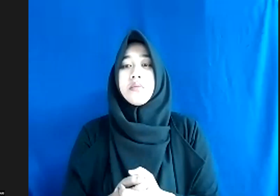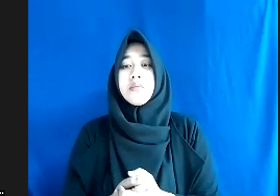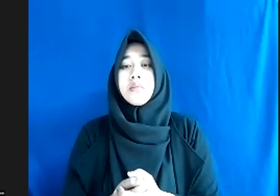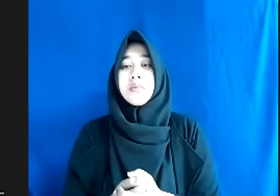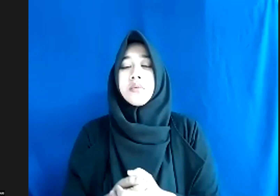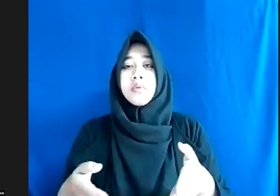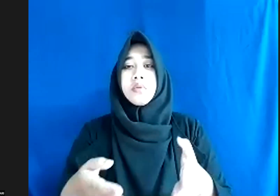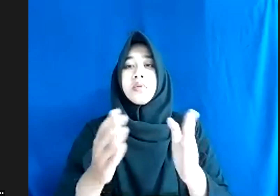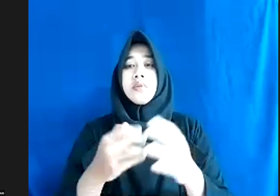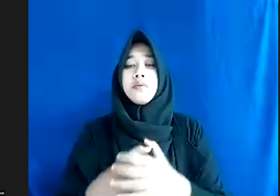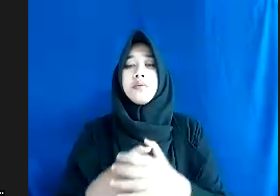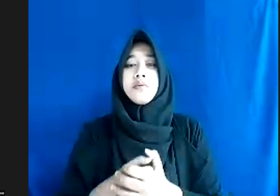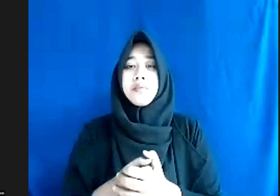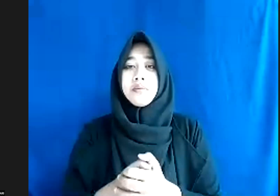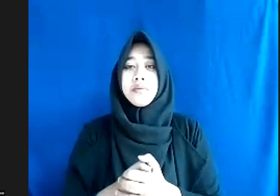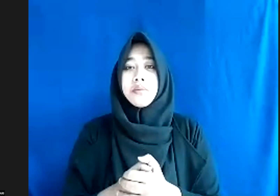Saya sampaikan.